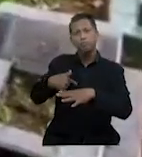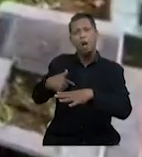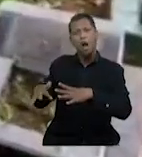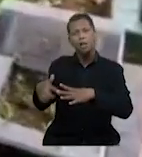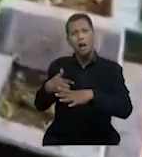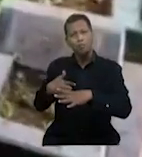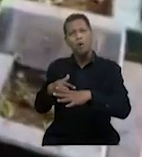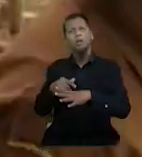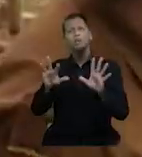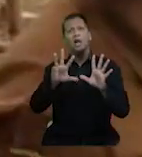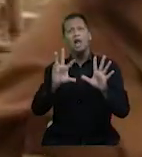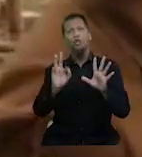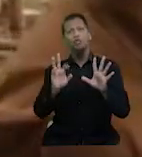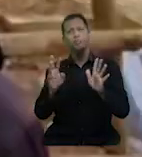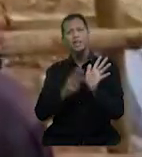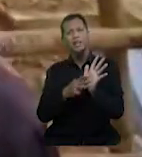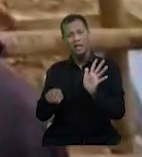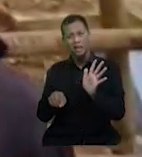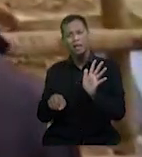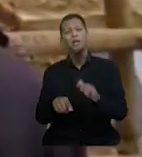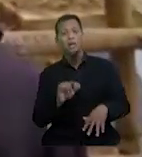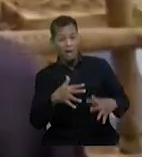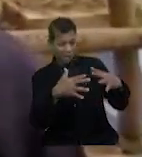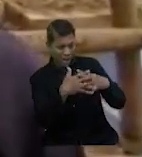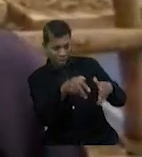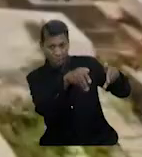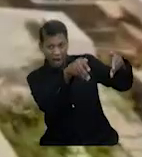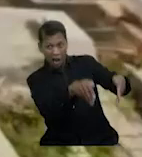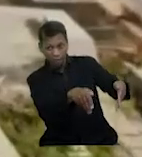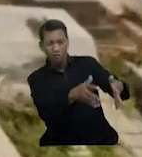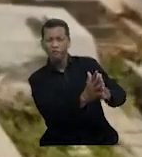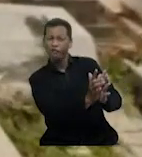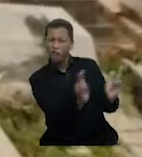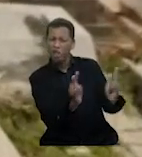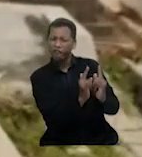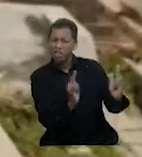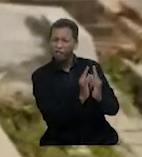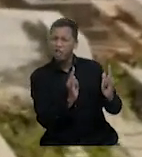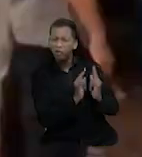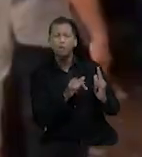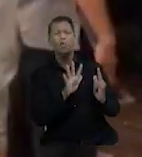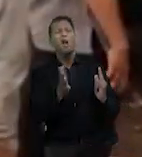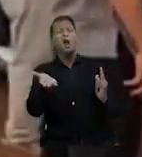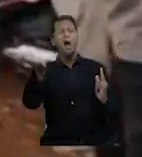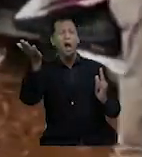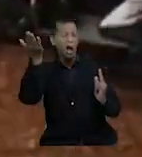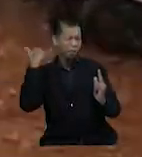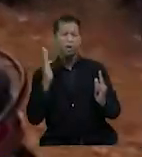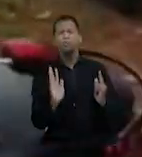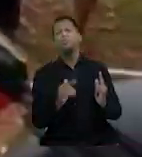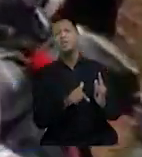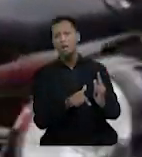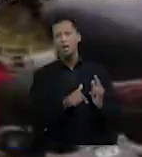meter persegi. Padahal lahan makam sudah terisi penuh dan sudah ada sejak puluhan tahun. Warga